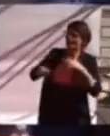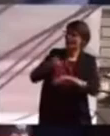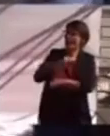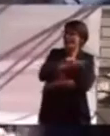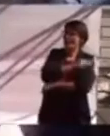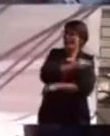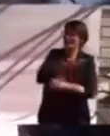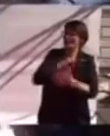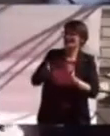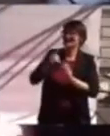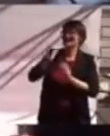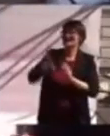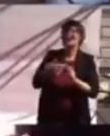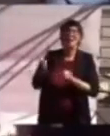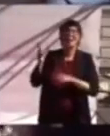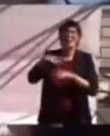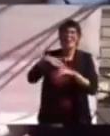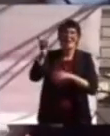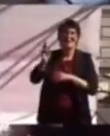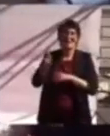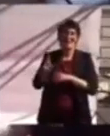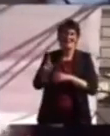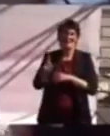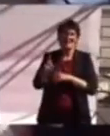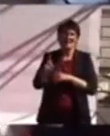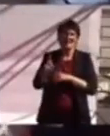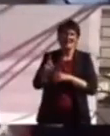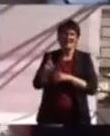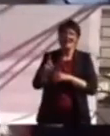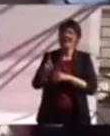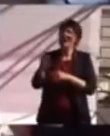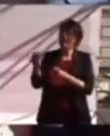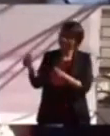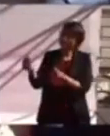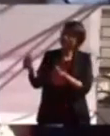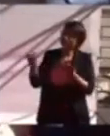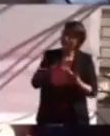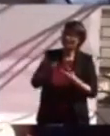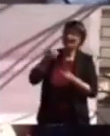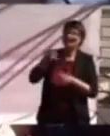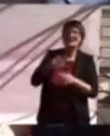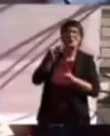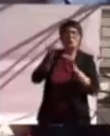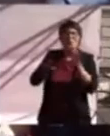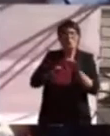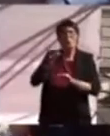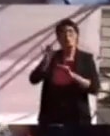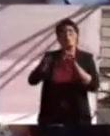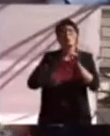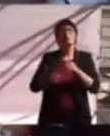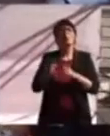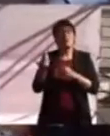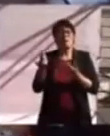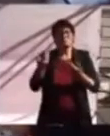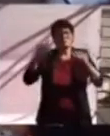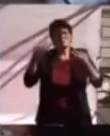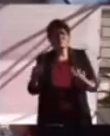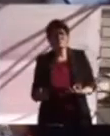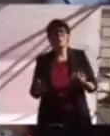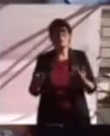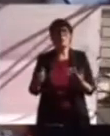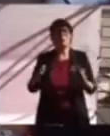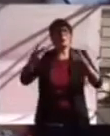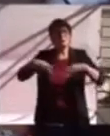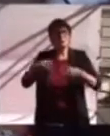sicuro perché deve essere sicuro e di cure efficaci e sicure che ci metteranno nelle condizioni di